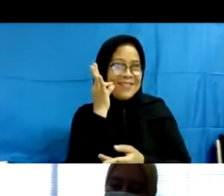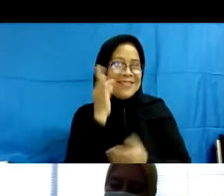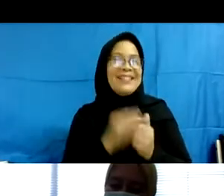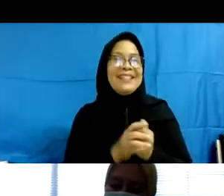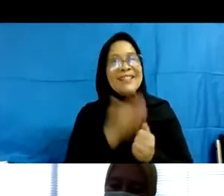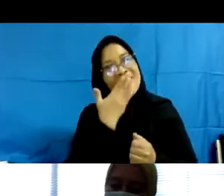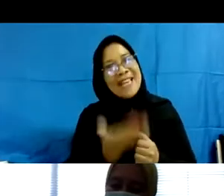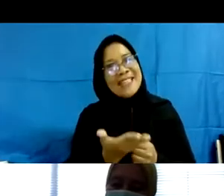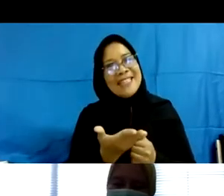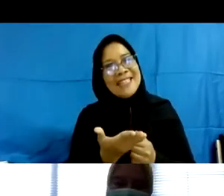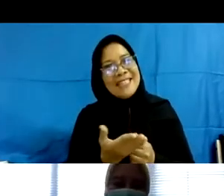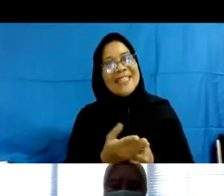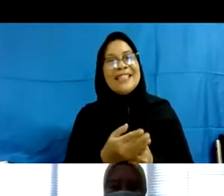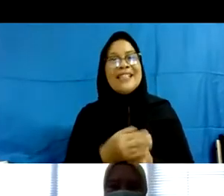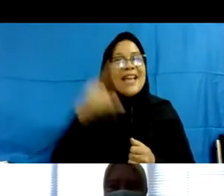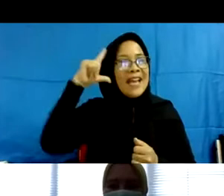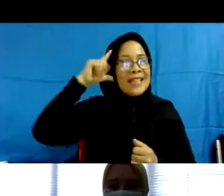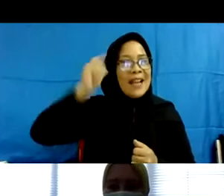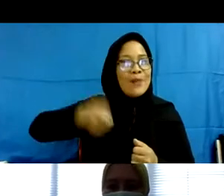Astrid. Assalamualaikum warahmatullahi wabarakatuh.